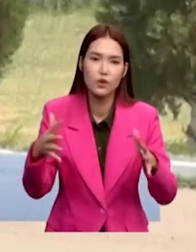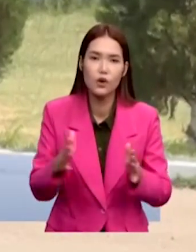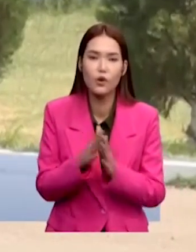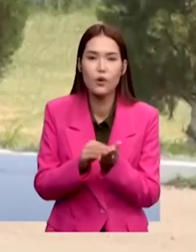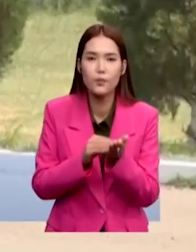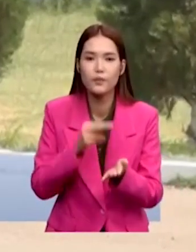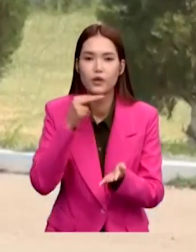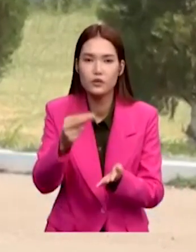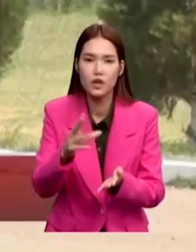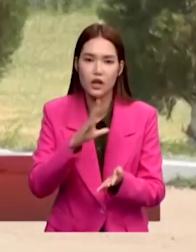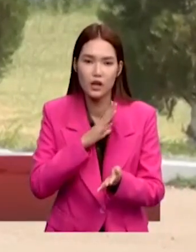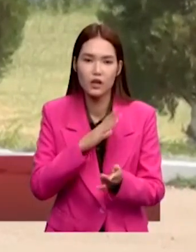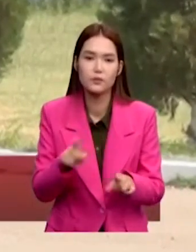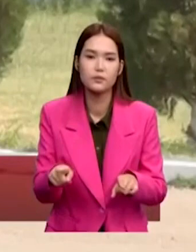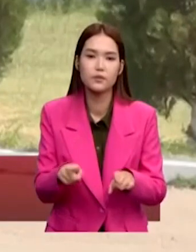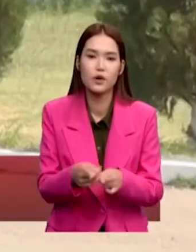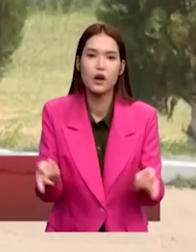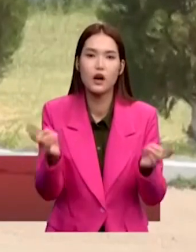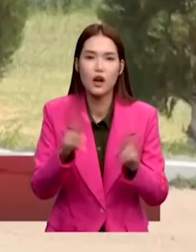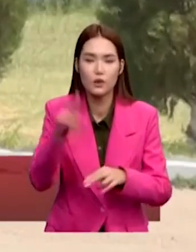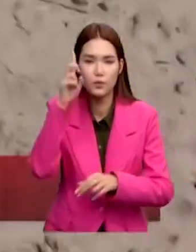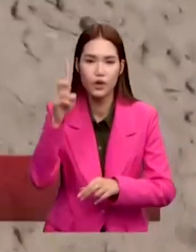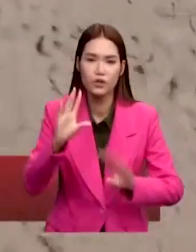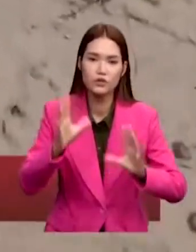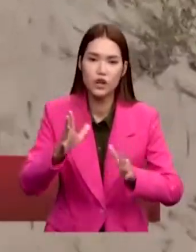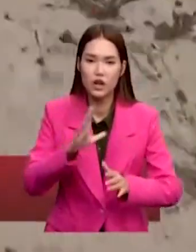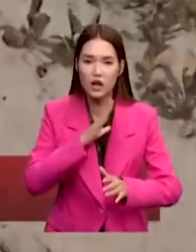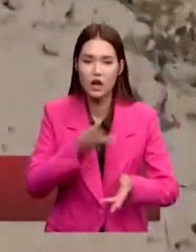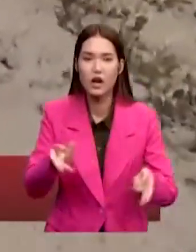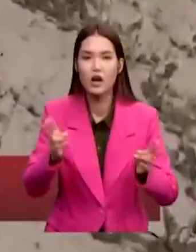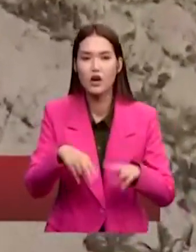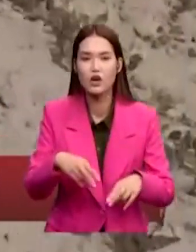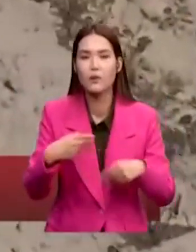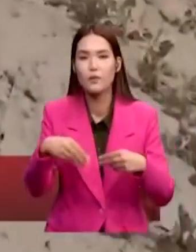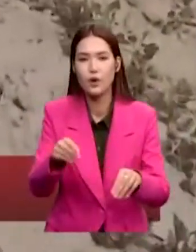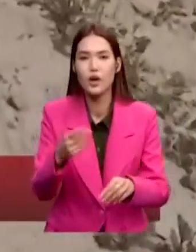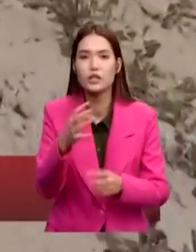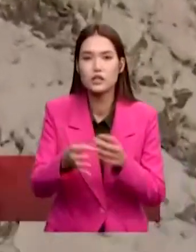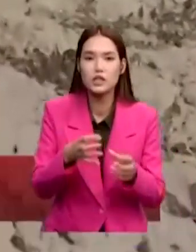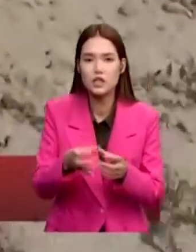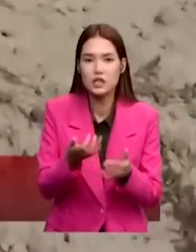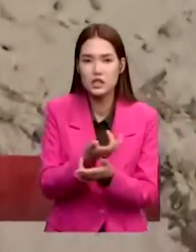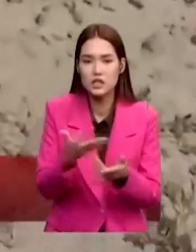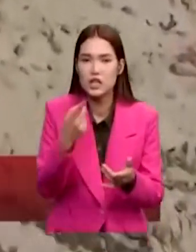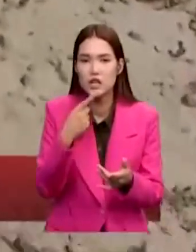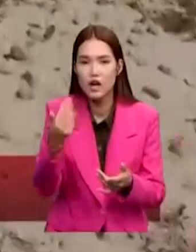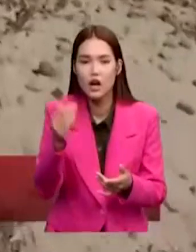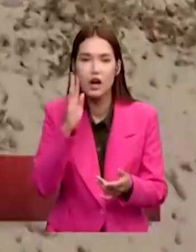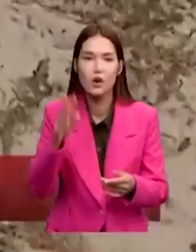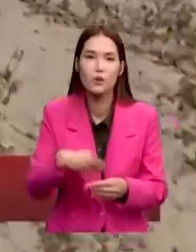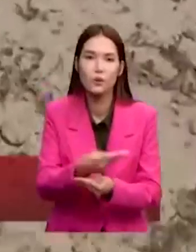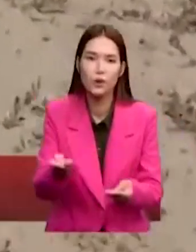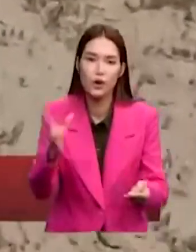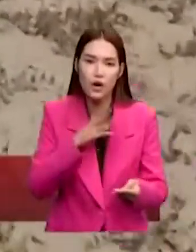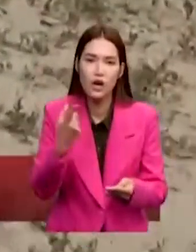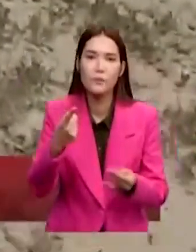сұраймыз. Субсидия бере ме? Қалай үкімет жағынан шы мысалы? Жалпы өңірде қызылша өндіретін екі үлкен аудан сусыз жатыр. Бас аяғы